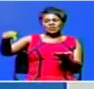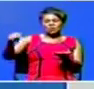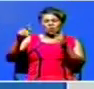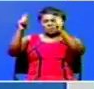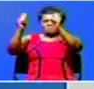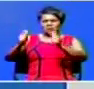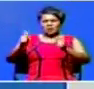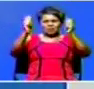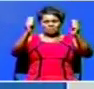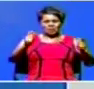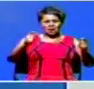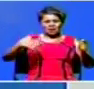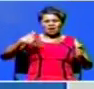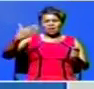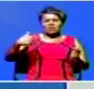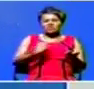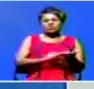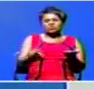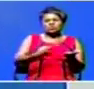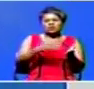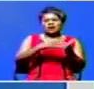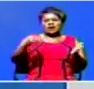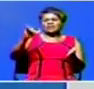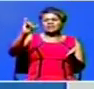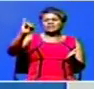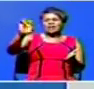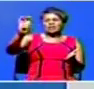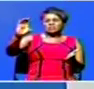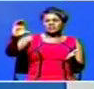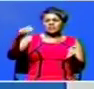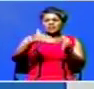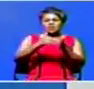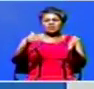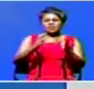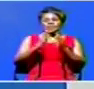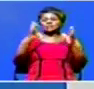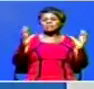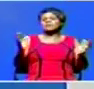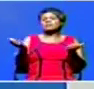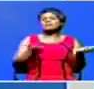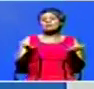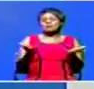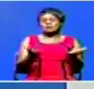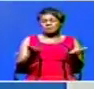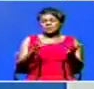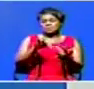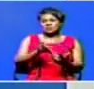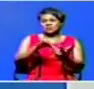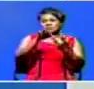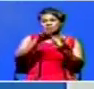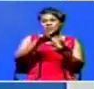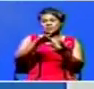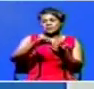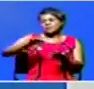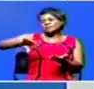Maandamano ya kila juma dhidi ya tume ya uchaguzi yamekuwa pigo la aina yake kwa biashara, hususan kwa biashara zilizo katikati